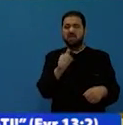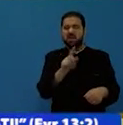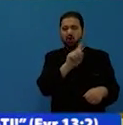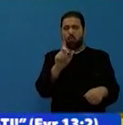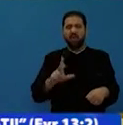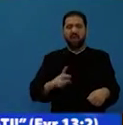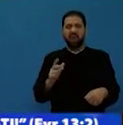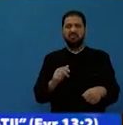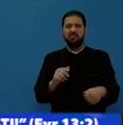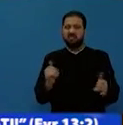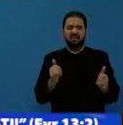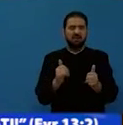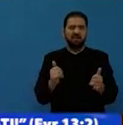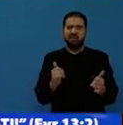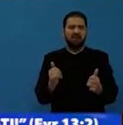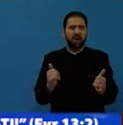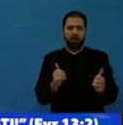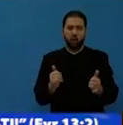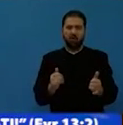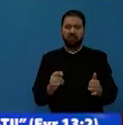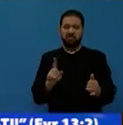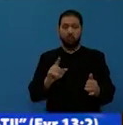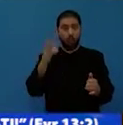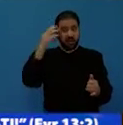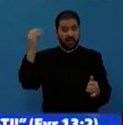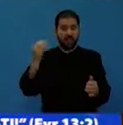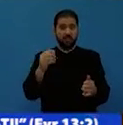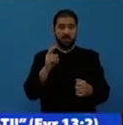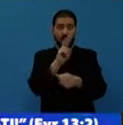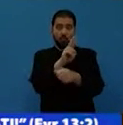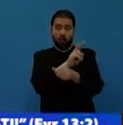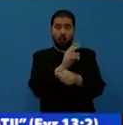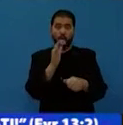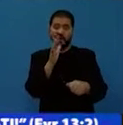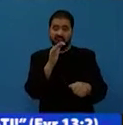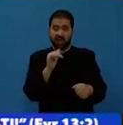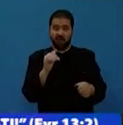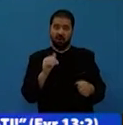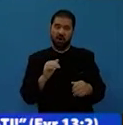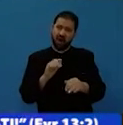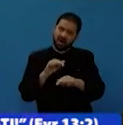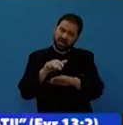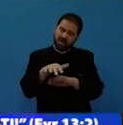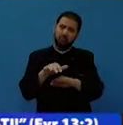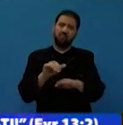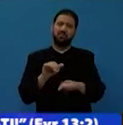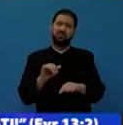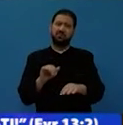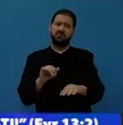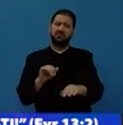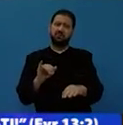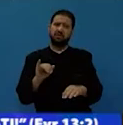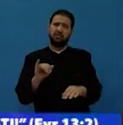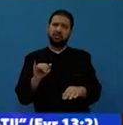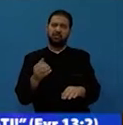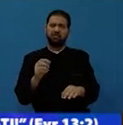poporul ales, poporul evreu, a trecut prin și trece, mai